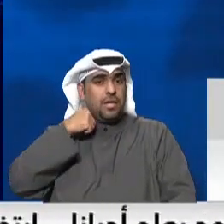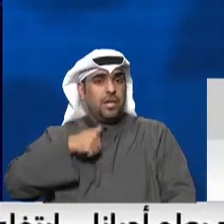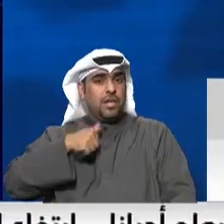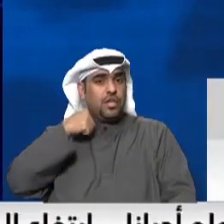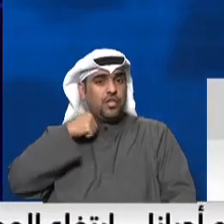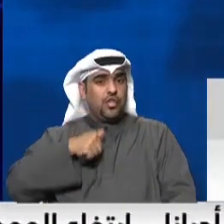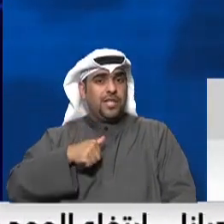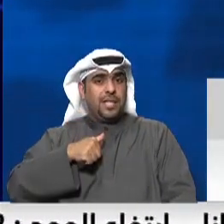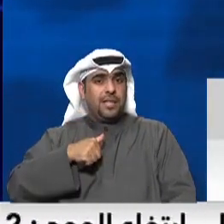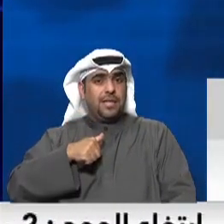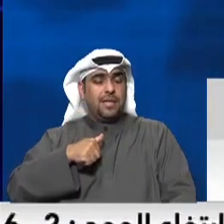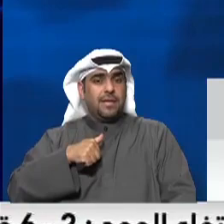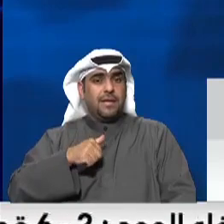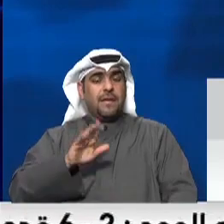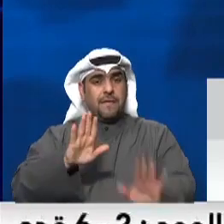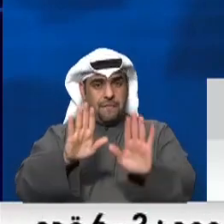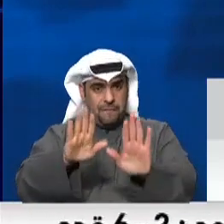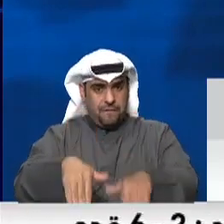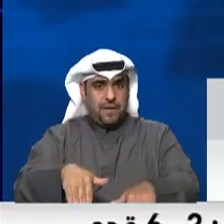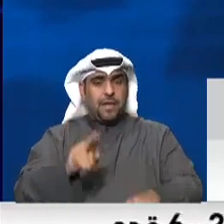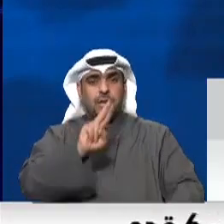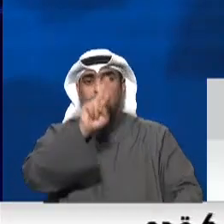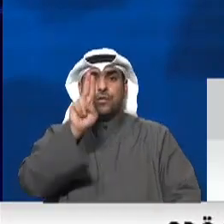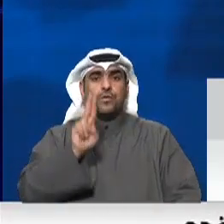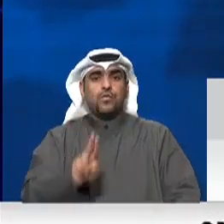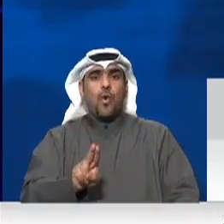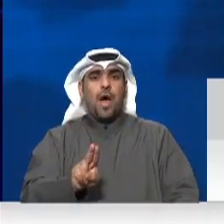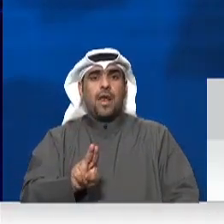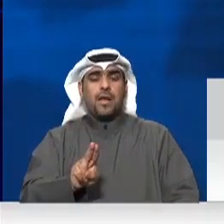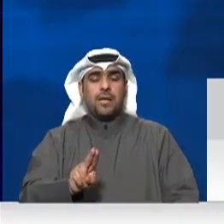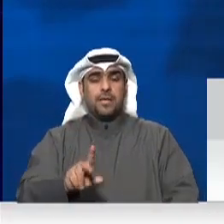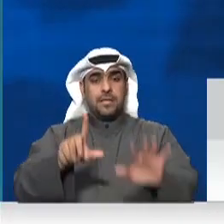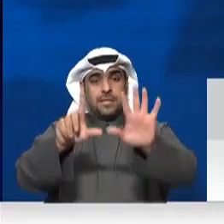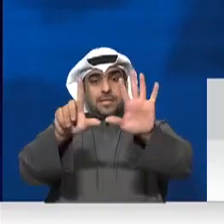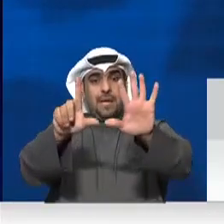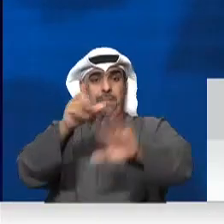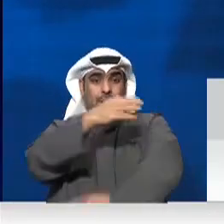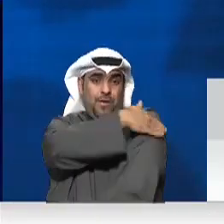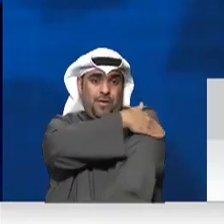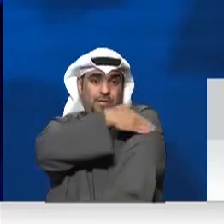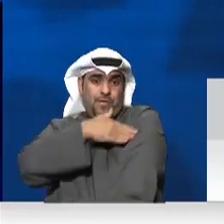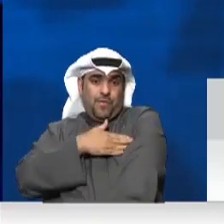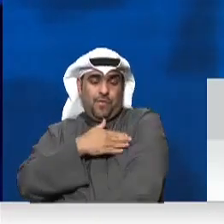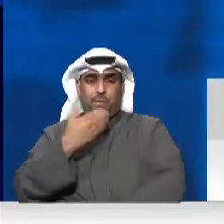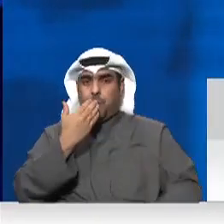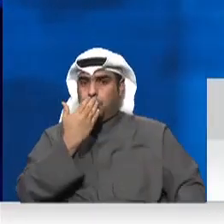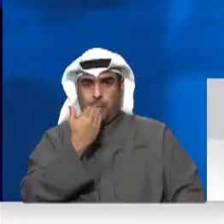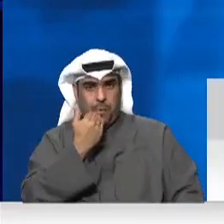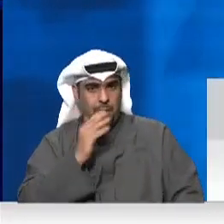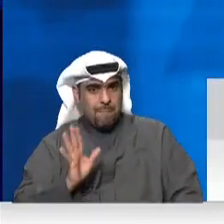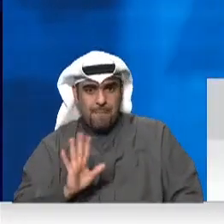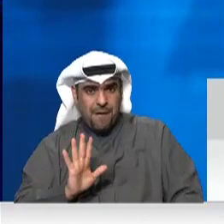انتخاب 7 أعضاء. ما هي الترتيبات المتعلقة باستكمال هذا الجانب ناجح؟